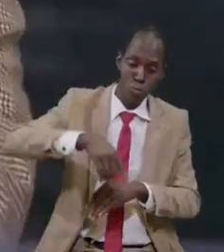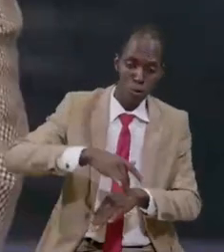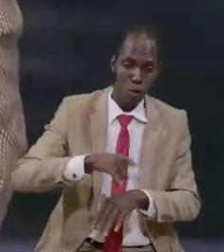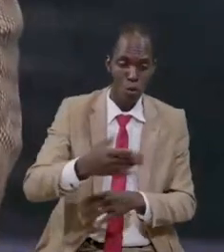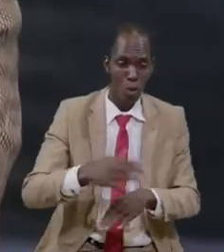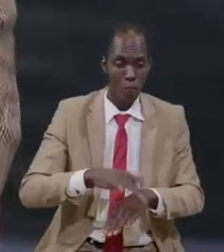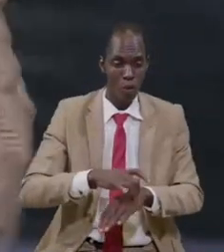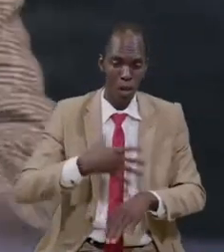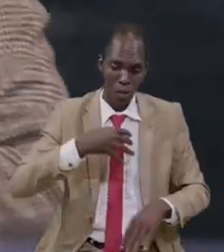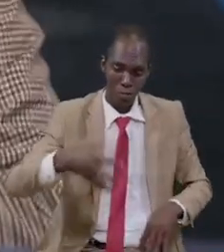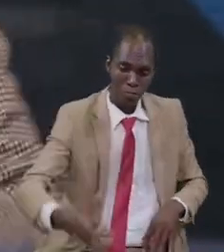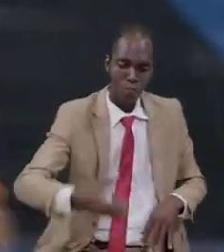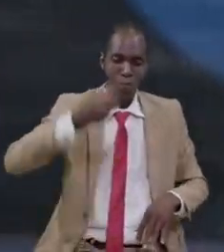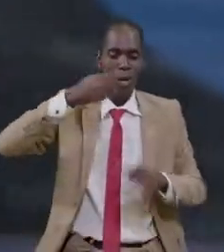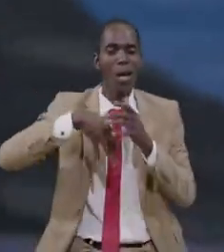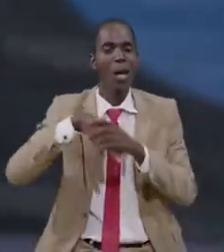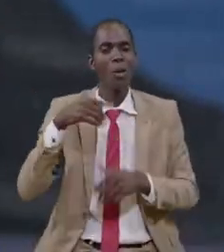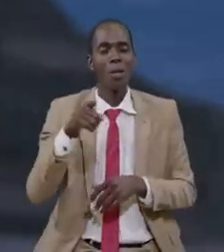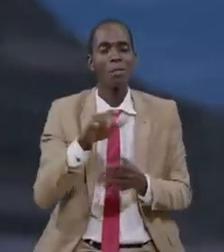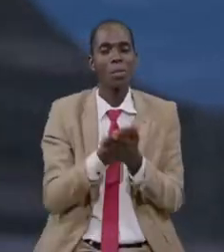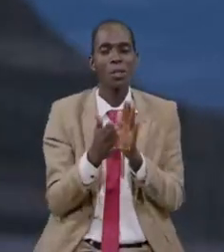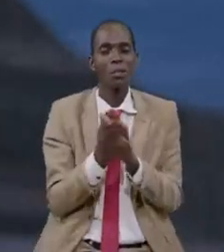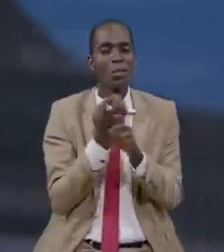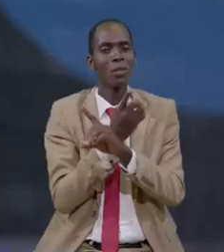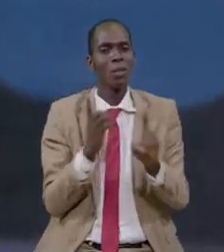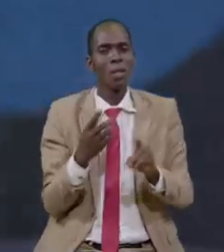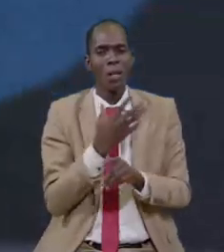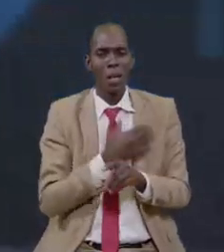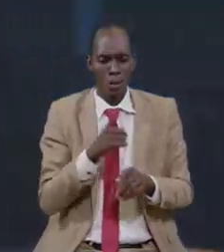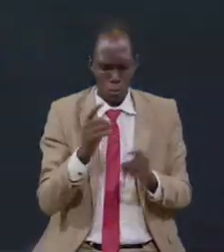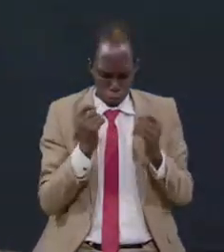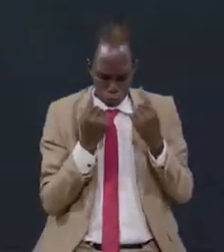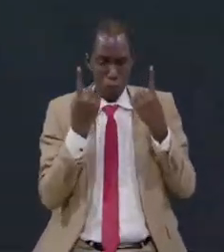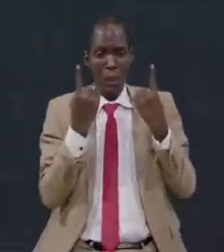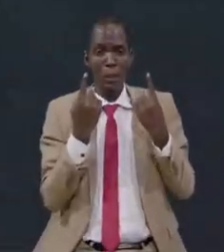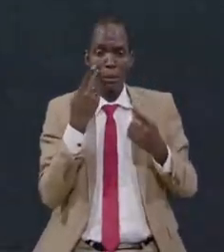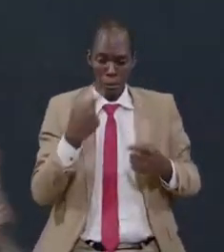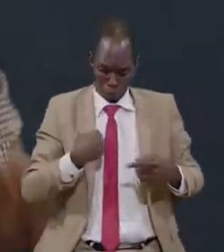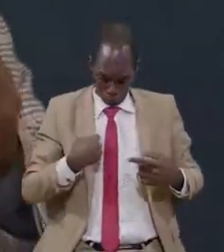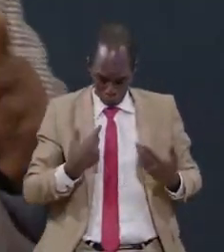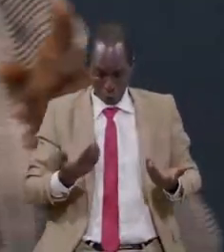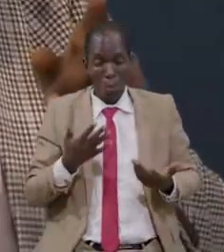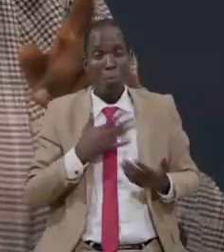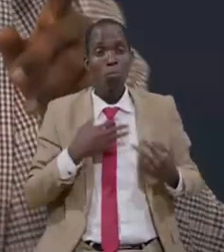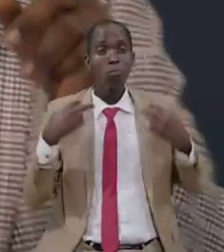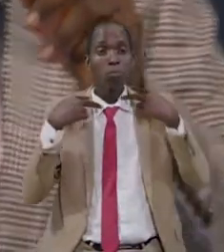tire, et tu es délivré. Et tu dis, regardez-moi, mon joug est brisé.